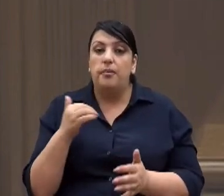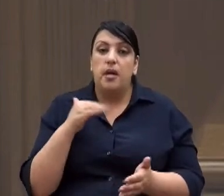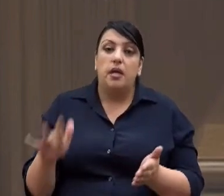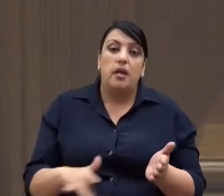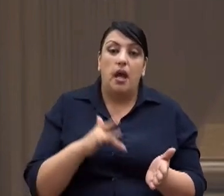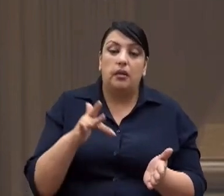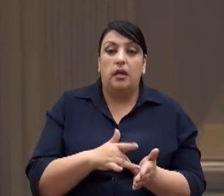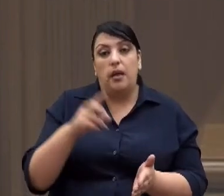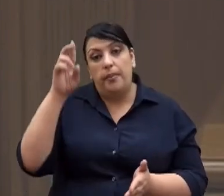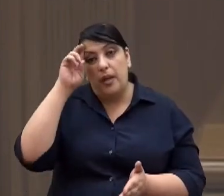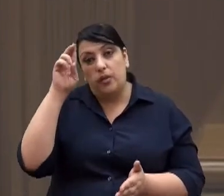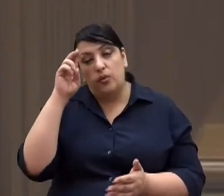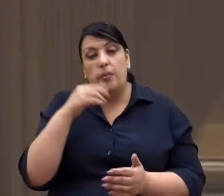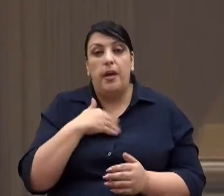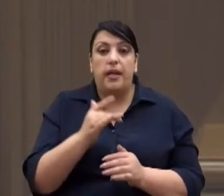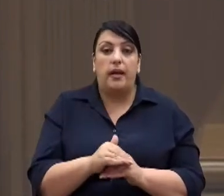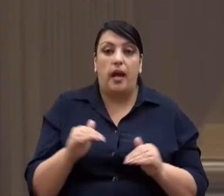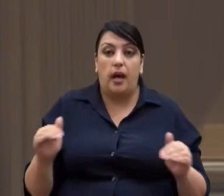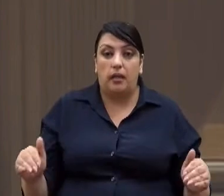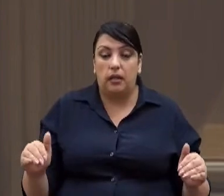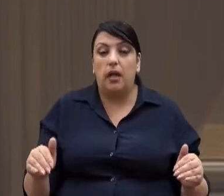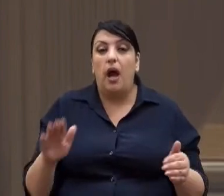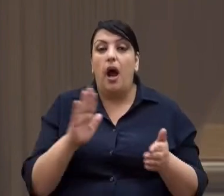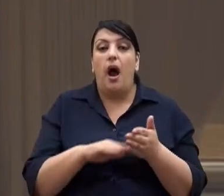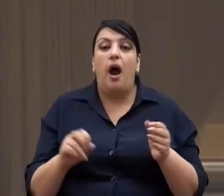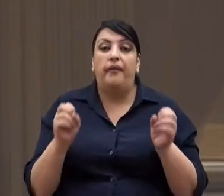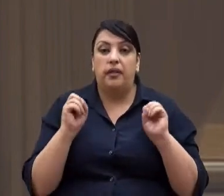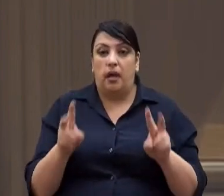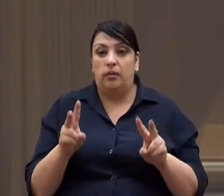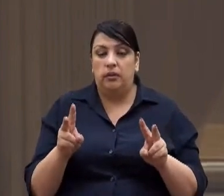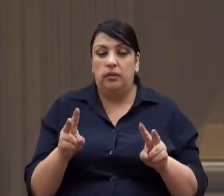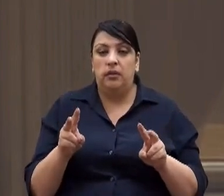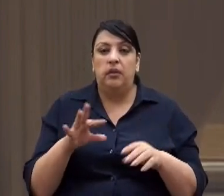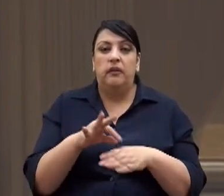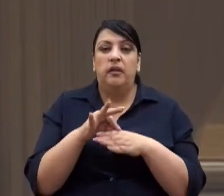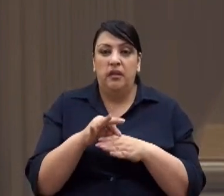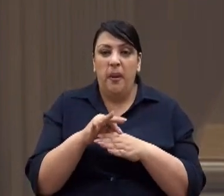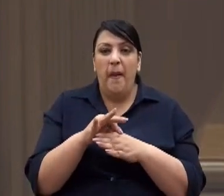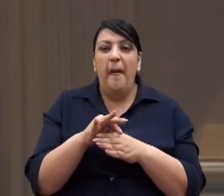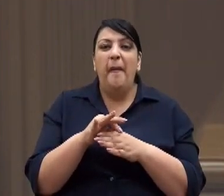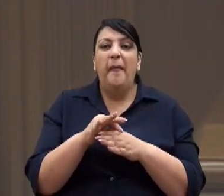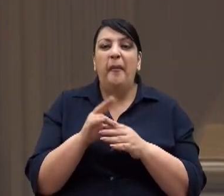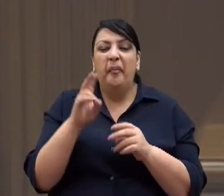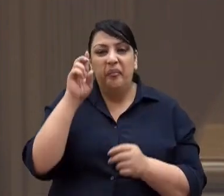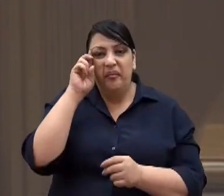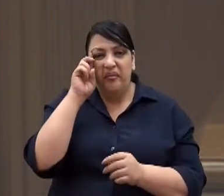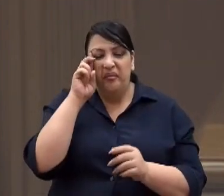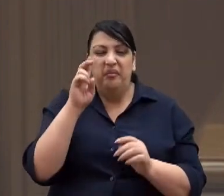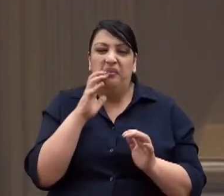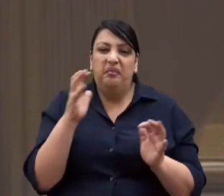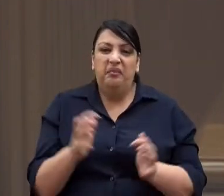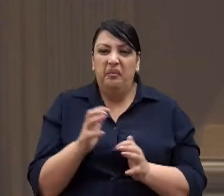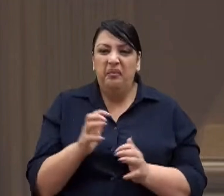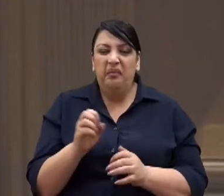երկրի, պետության, մեր երեխաների անվտանգությունը, ֆիզիկական գոյությունը ազգի, պետականության պահպանումը, և